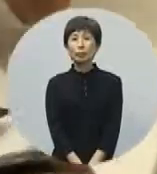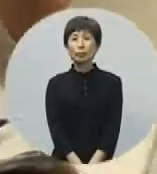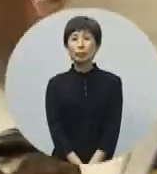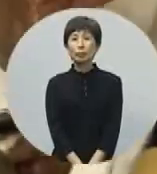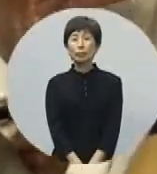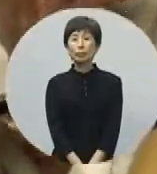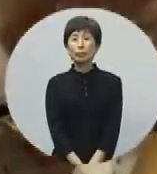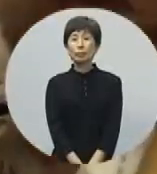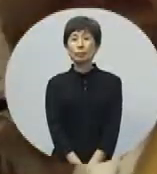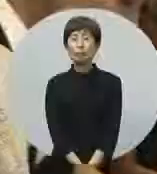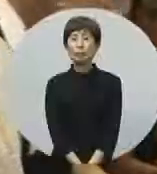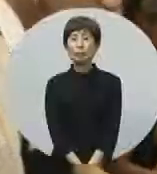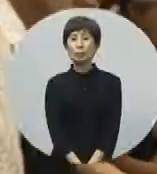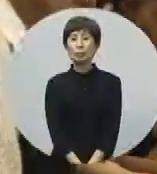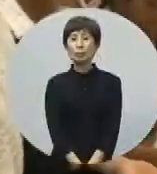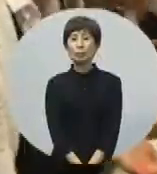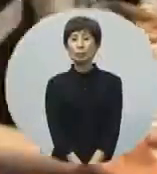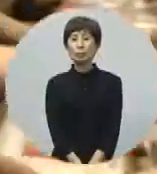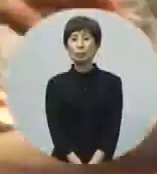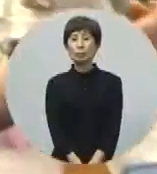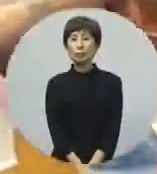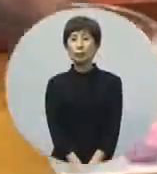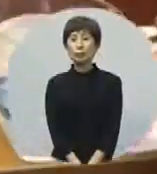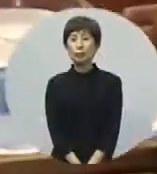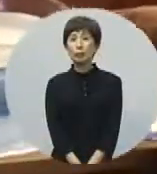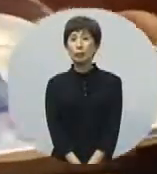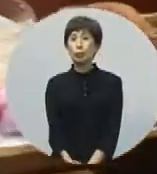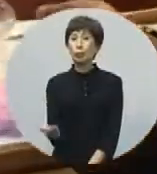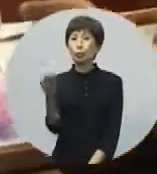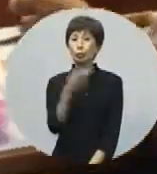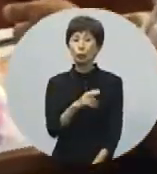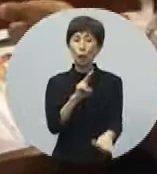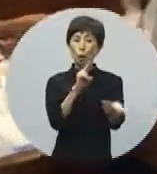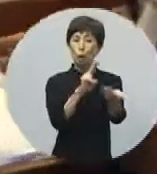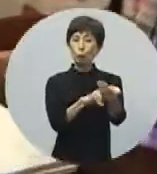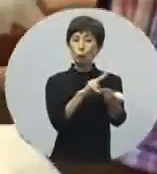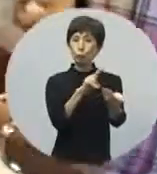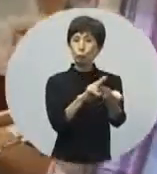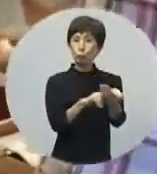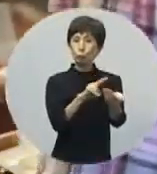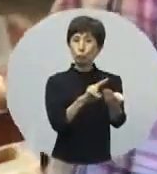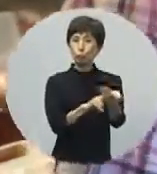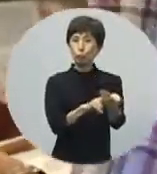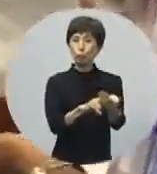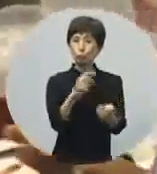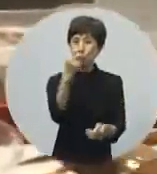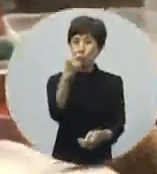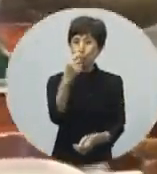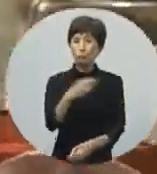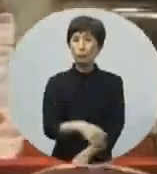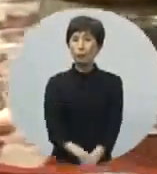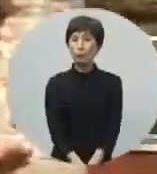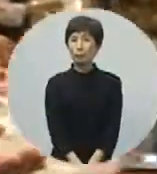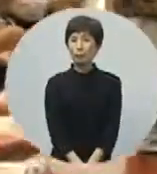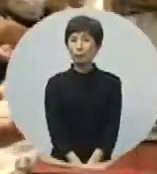目やった。 はい、右手。 続いてお寿司の定番握り寿司を教えていただきます